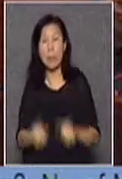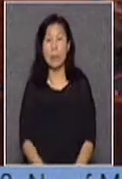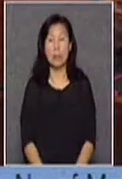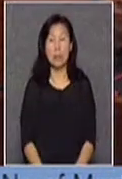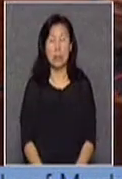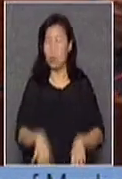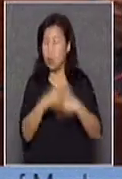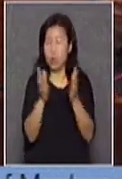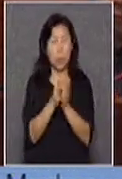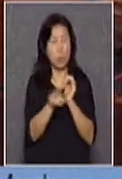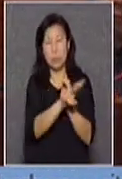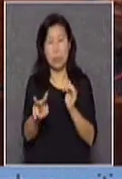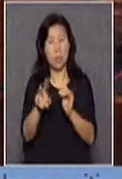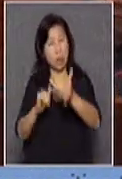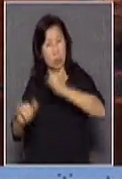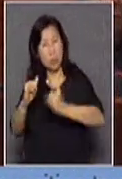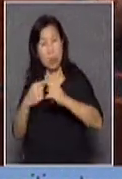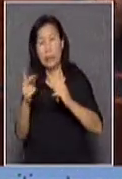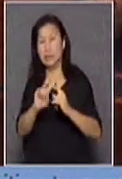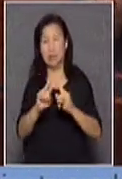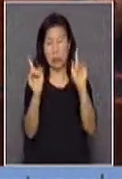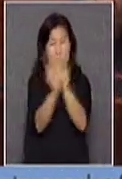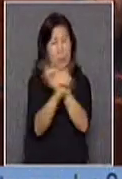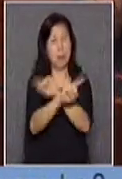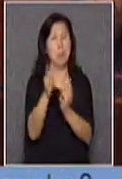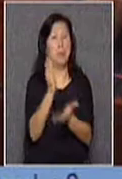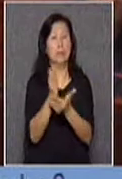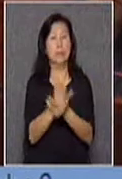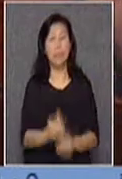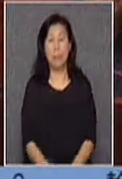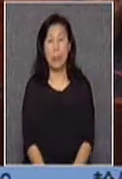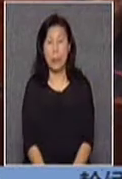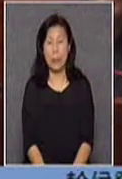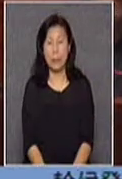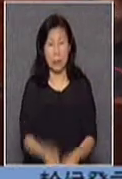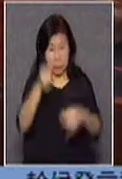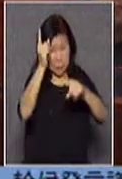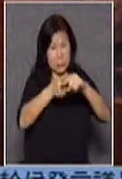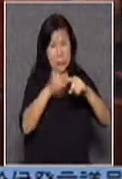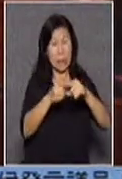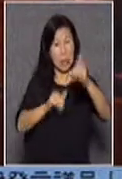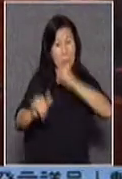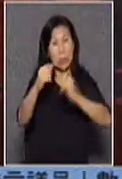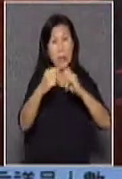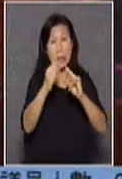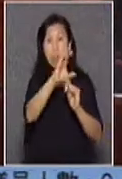非原居民的代表。而真正原居民的代表在長洲來